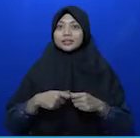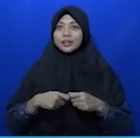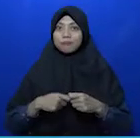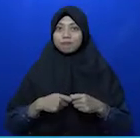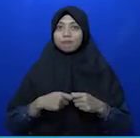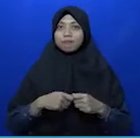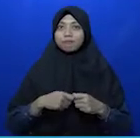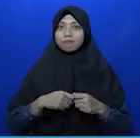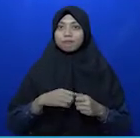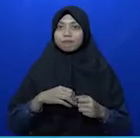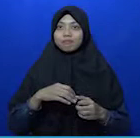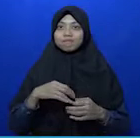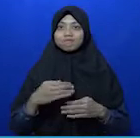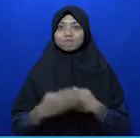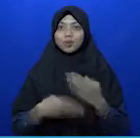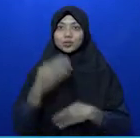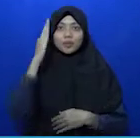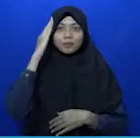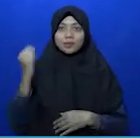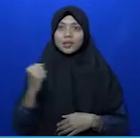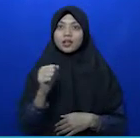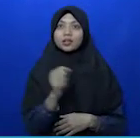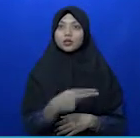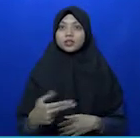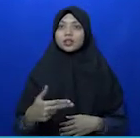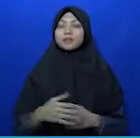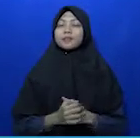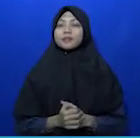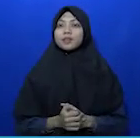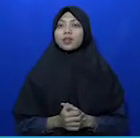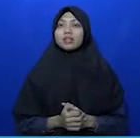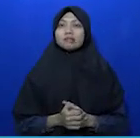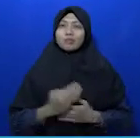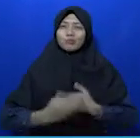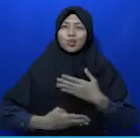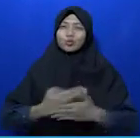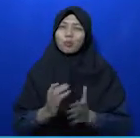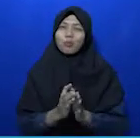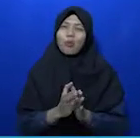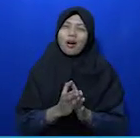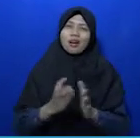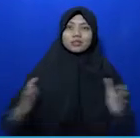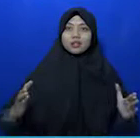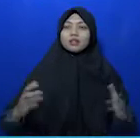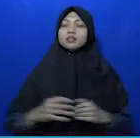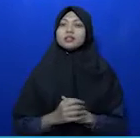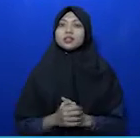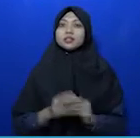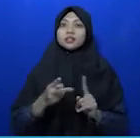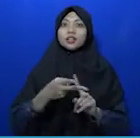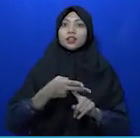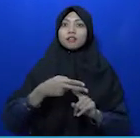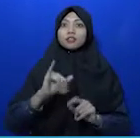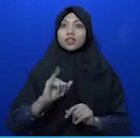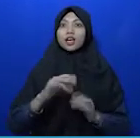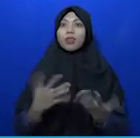FI. Setelah melampaui proses yang sangat panjang tentunya, PT FI telah